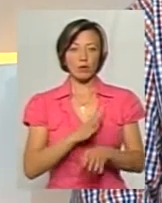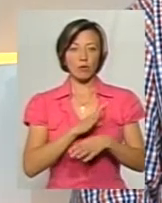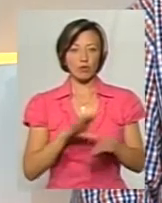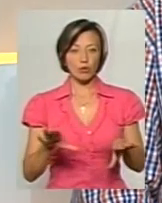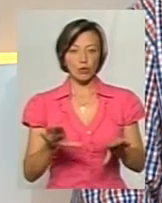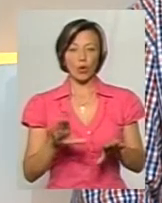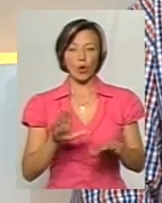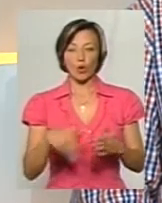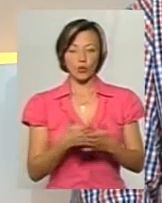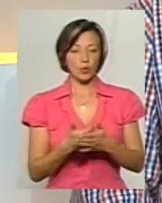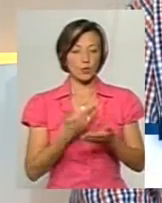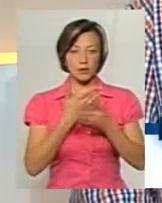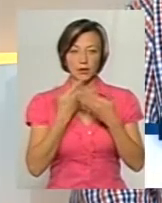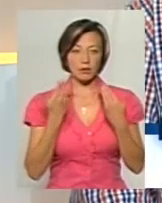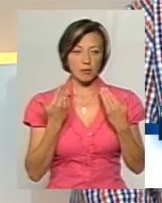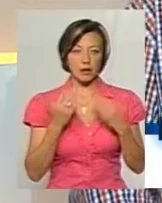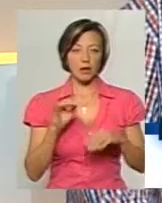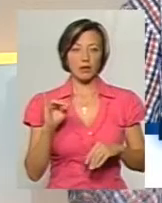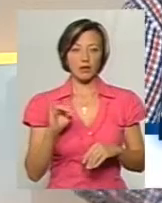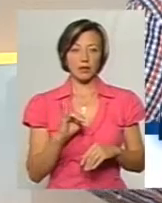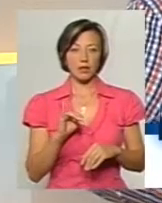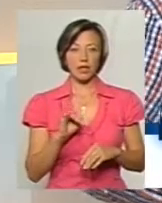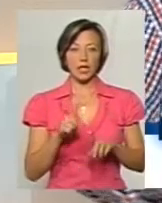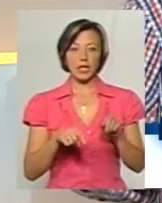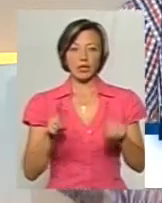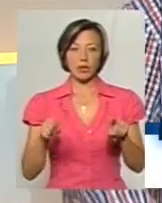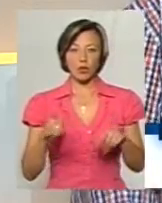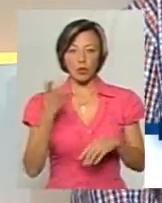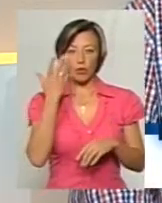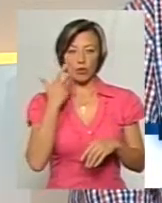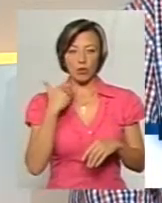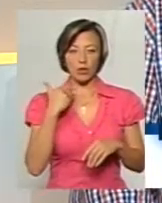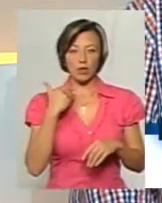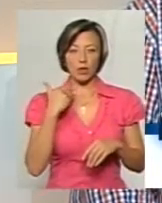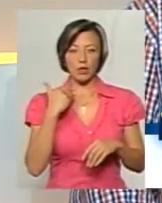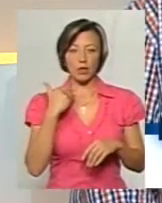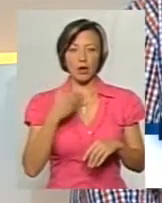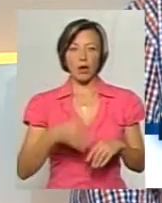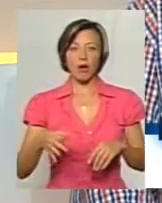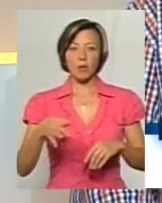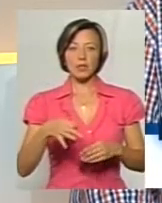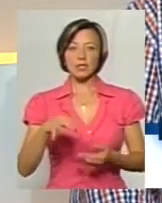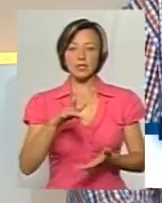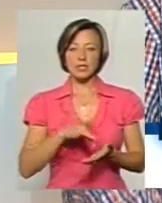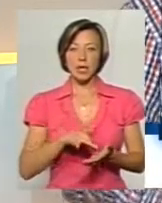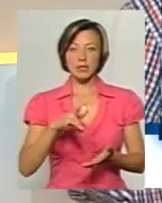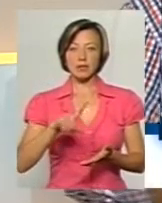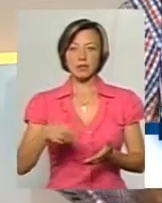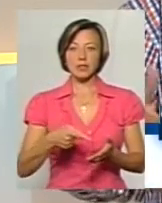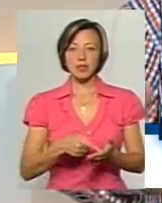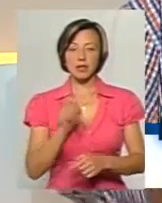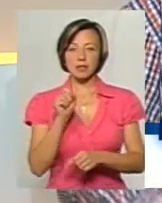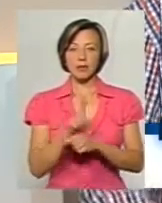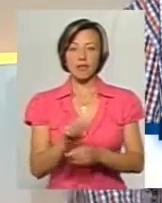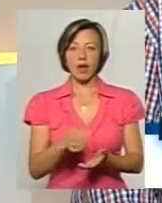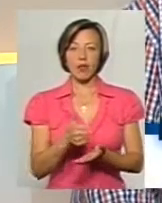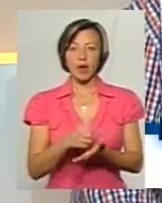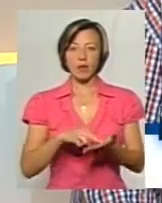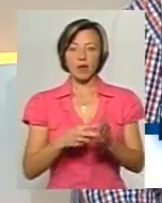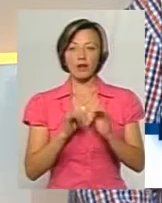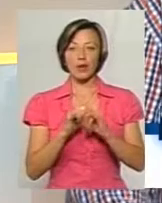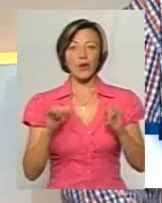вона досі не існує. І, власне кажучи, інколи, навіть коли обласні центри чи міста замовляють генеральний план розвитку міста,